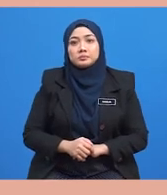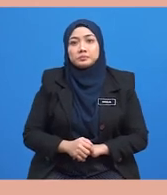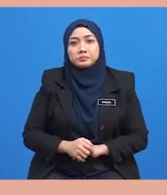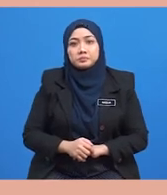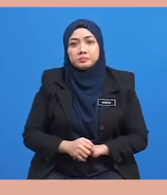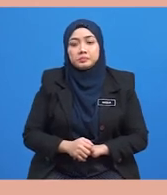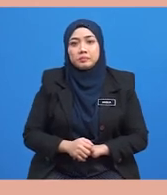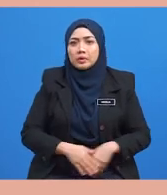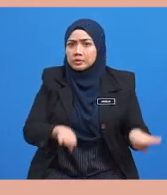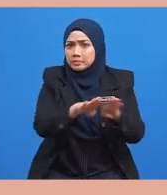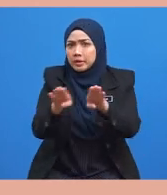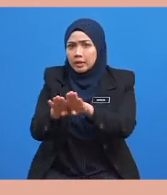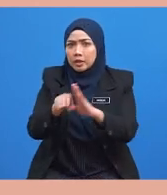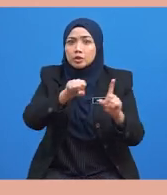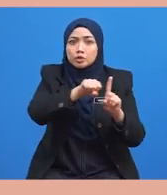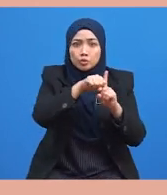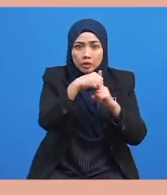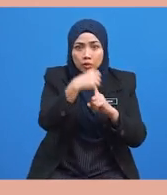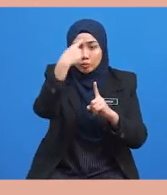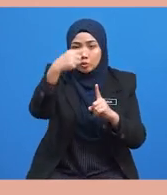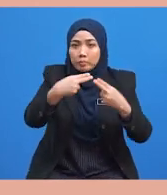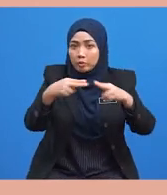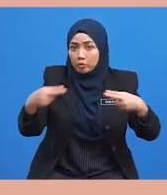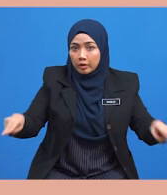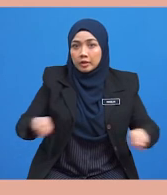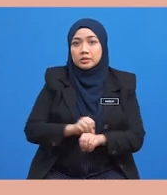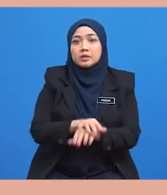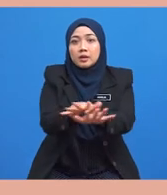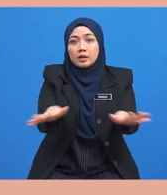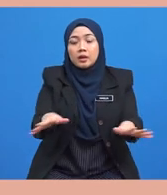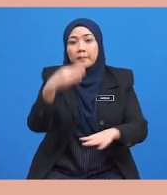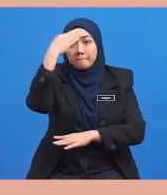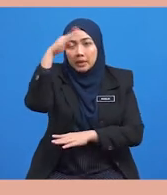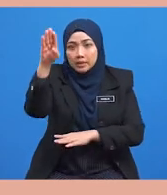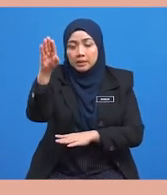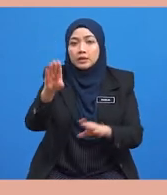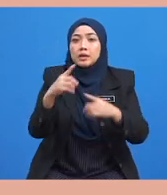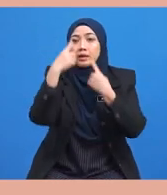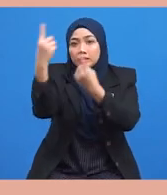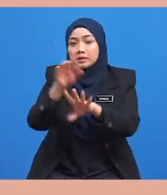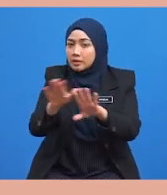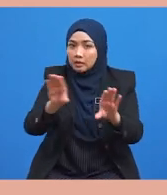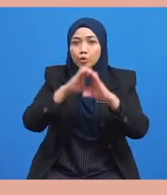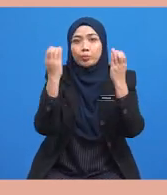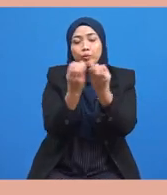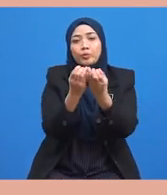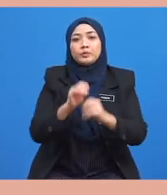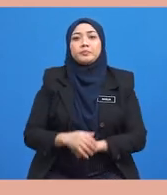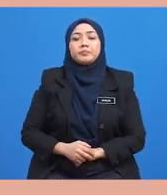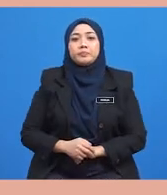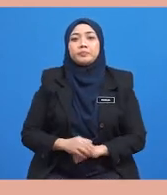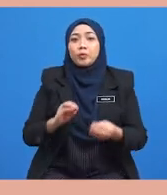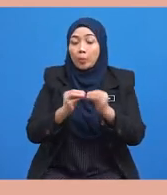piawai sebagai sukatan untuk menghuraikan serakan bagi data tak terkumpul.